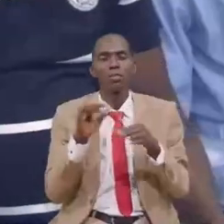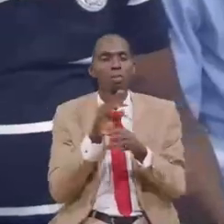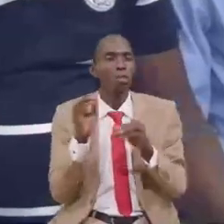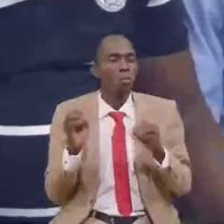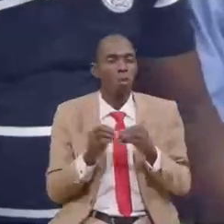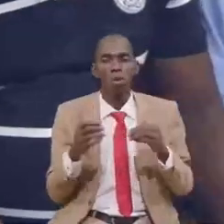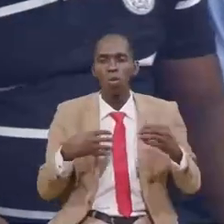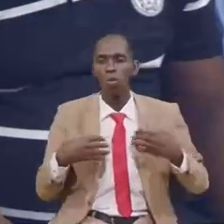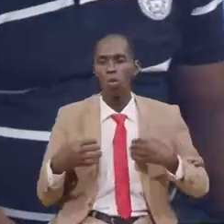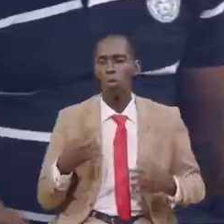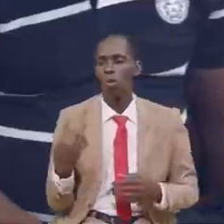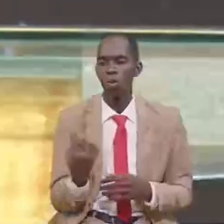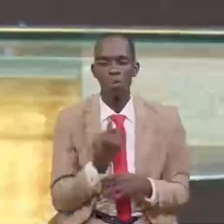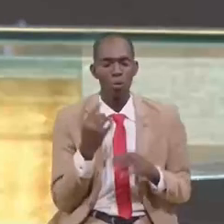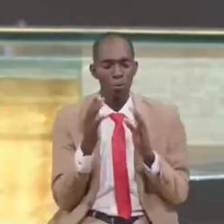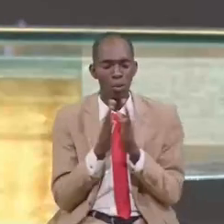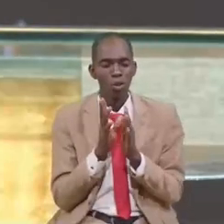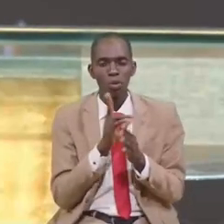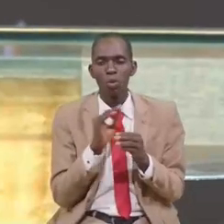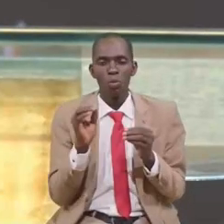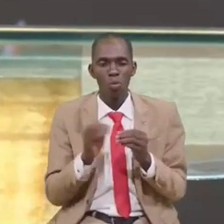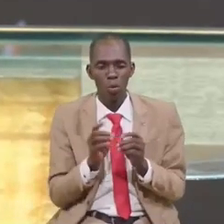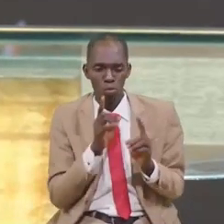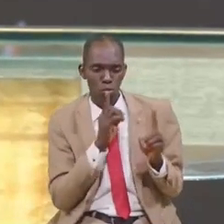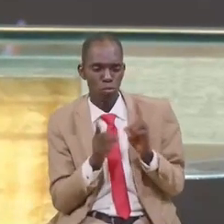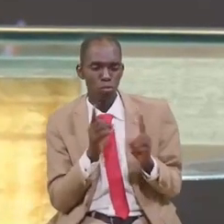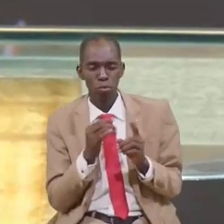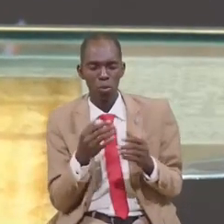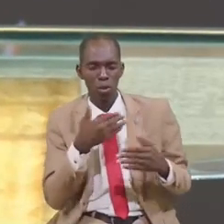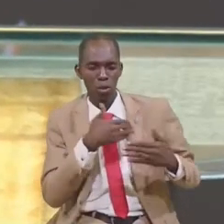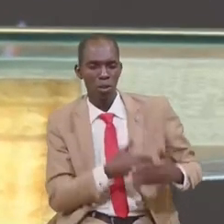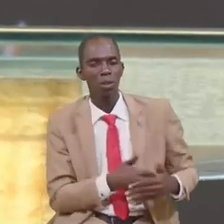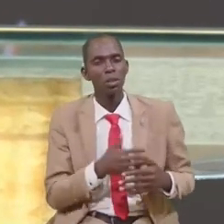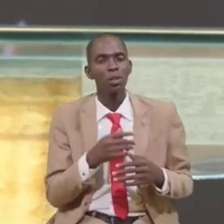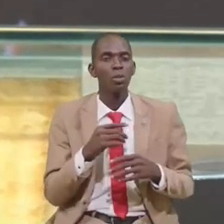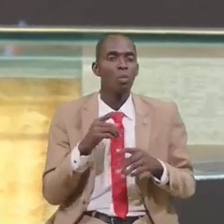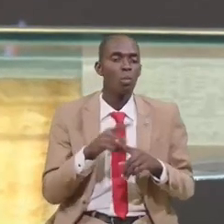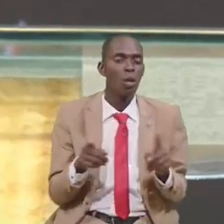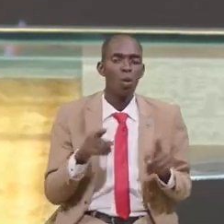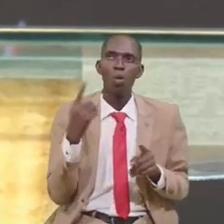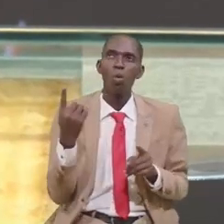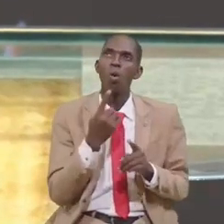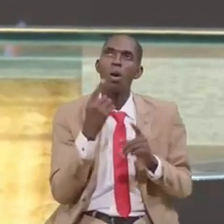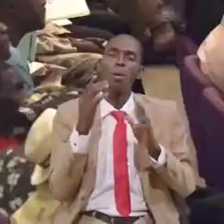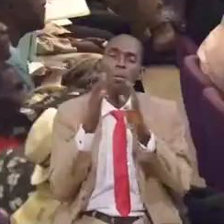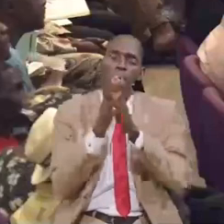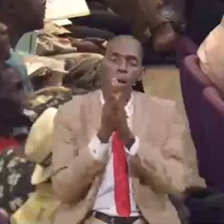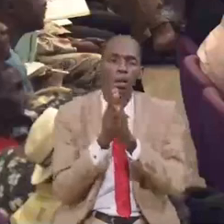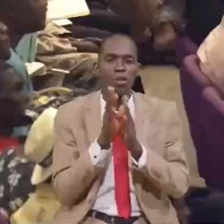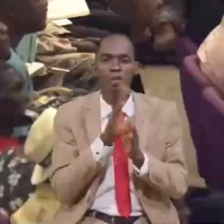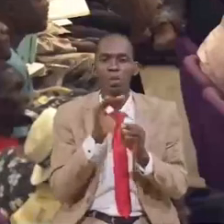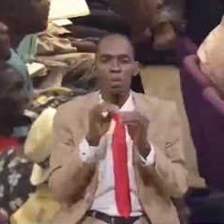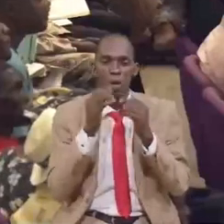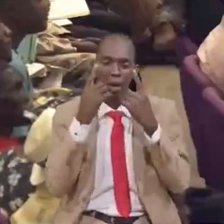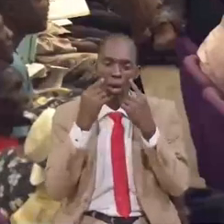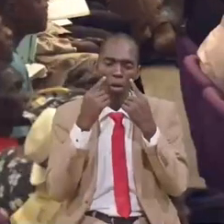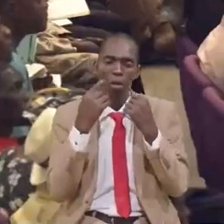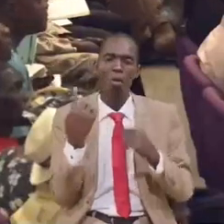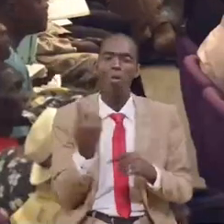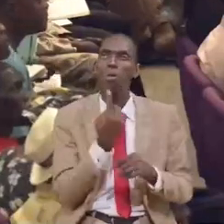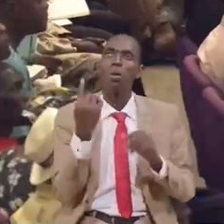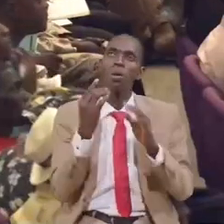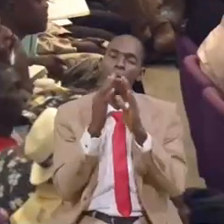grâce. Il n'y a plus de plaintes, il n'y a plus de murmures, seulement la prière, il n'y a plus de larmes versées, seulement la prière, il n'y a plus de regrets, c'est